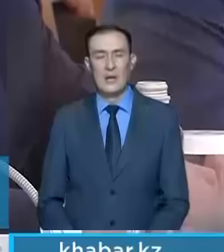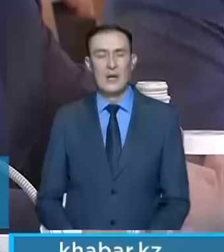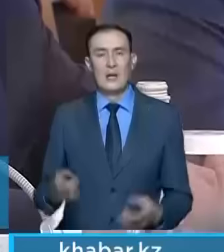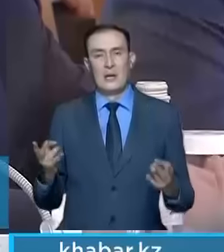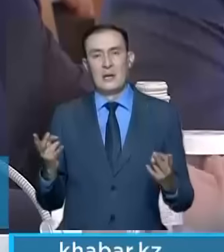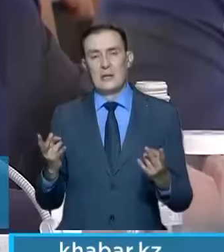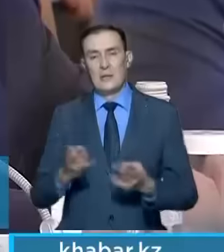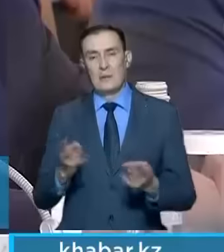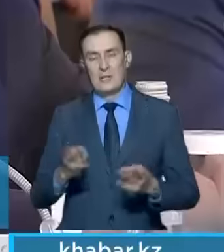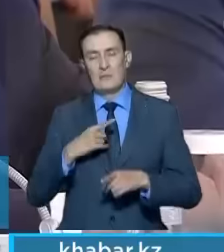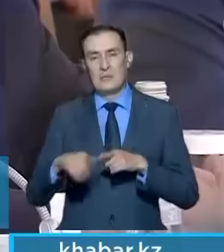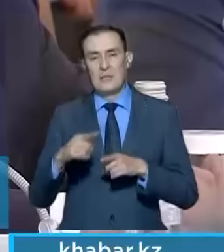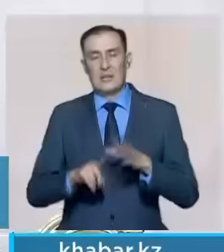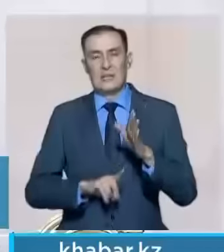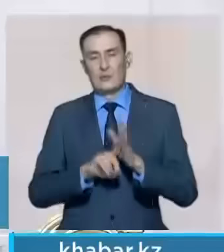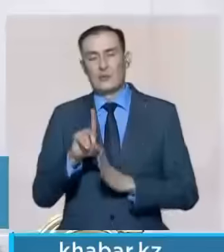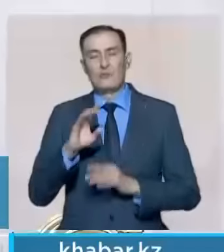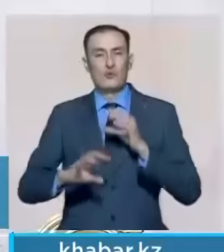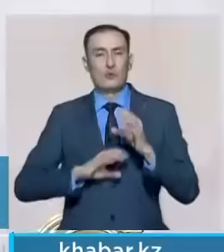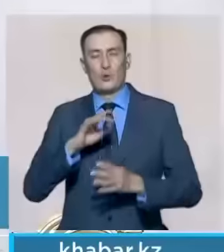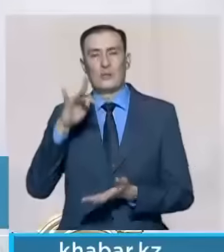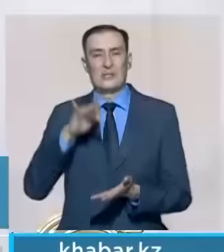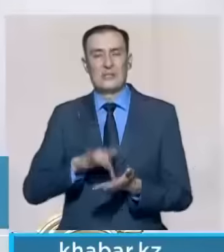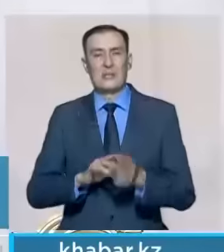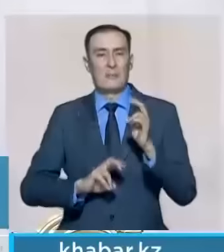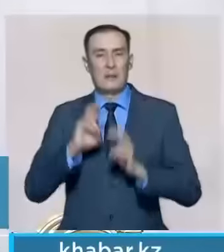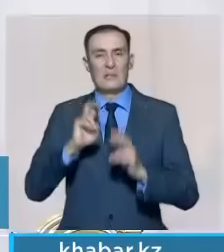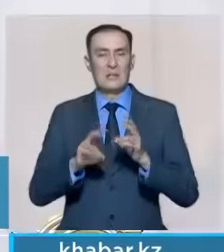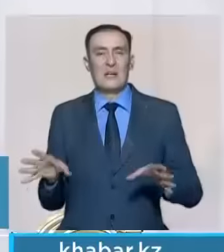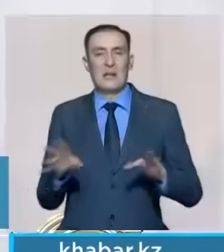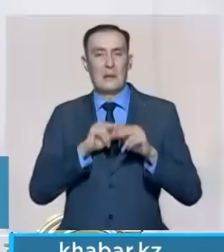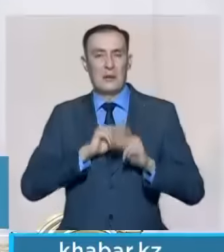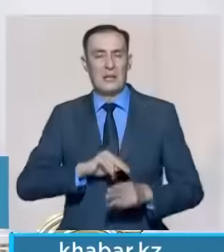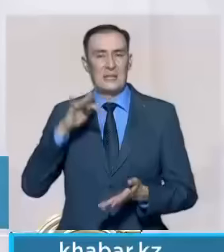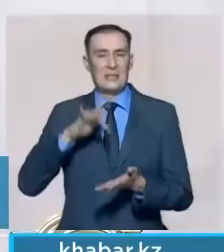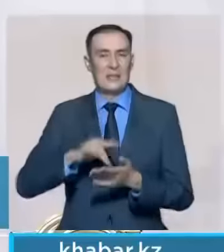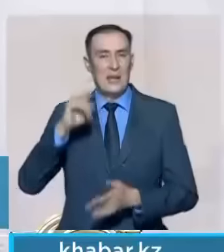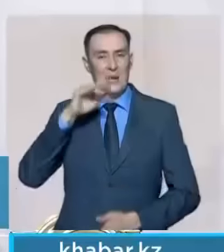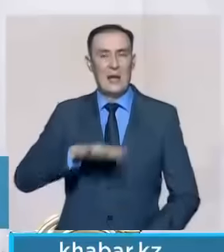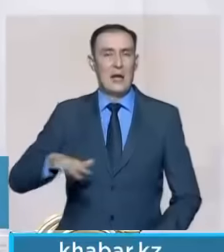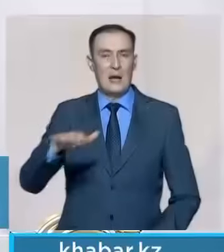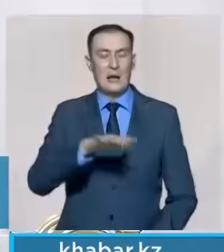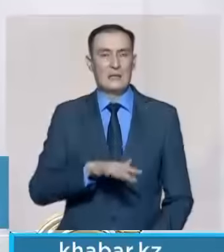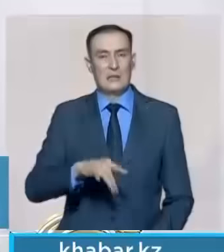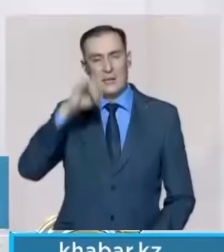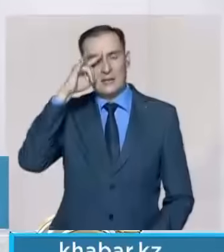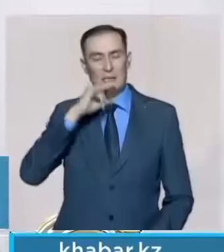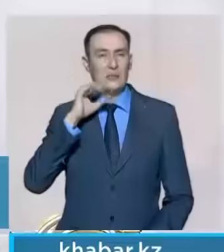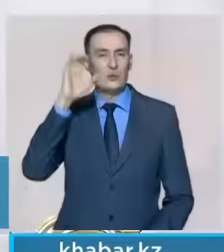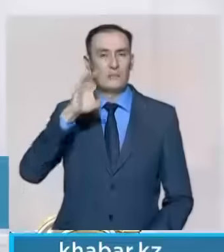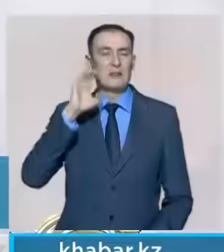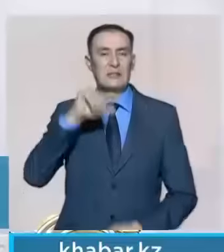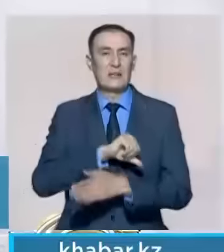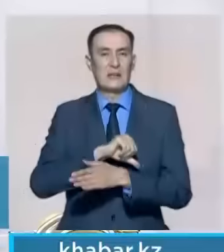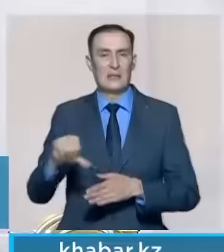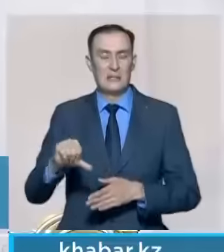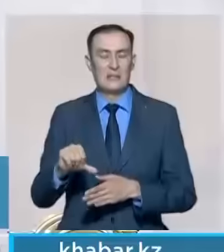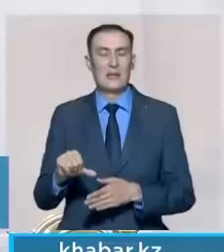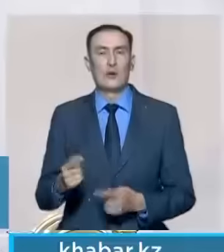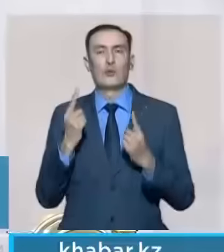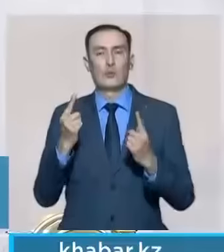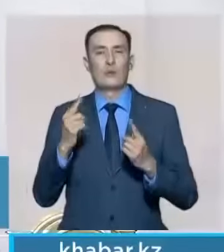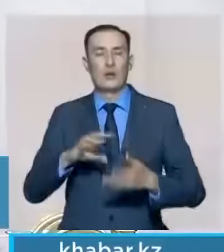Необходимо как можно скорее запустить международный центр промышленной кооперации «Центральная Азия» на казахско-узбекской границе.